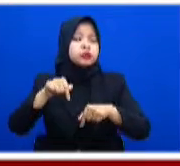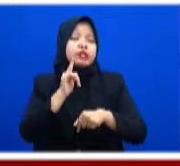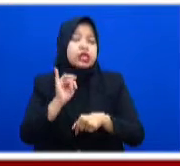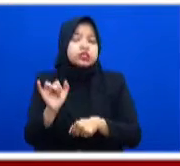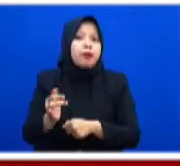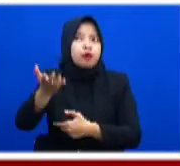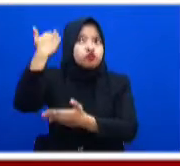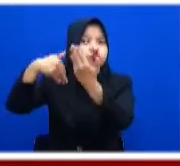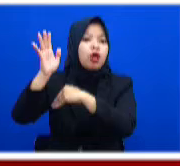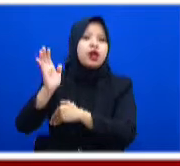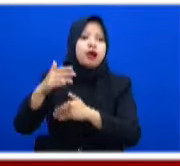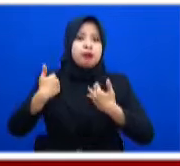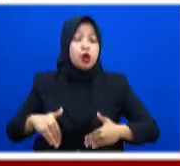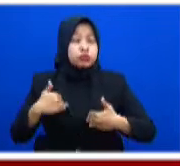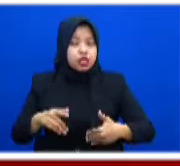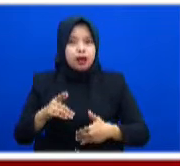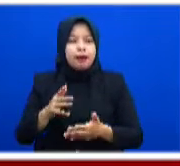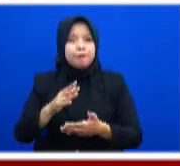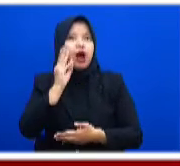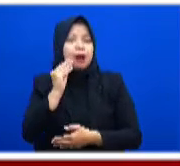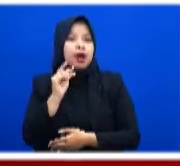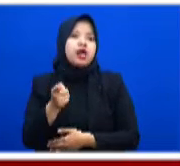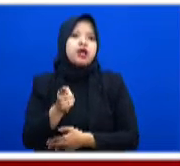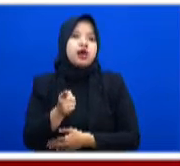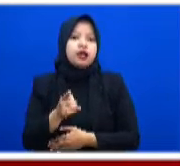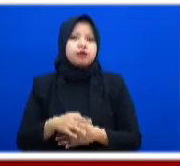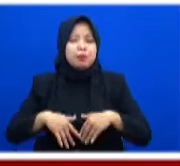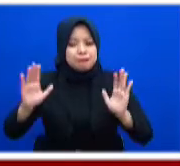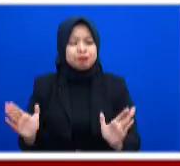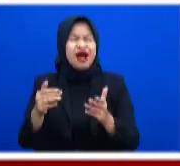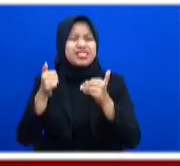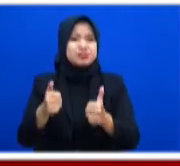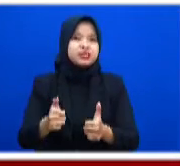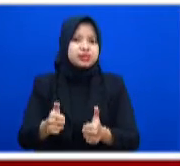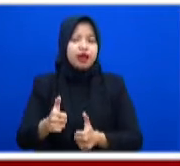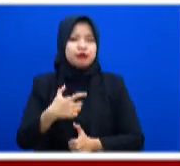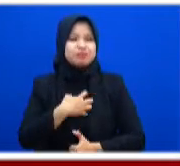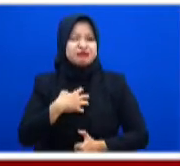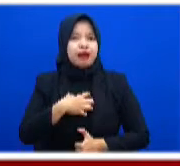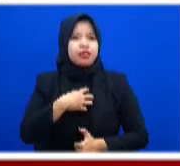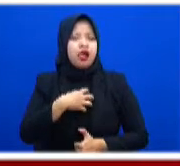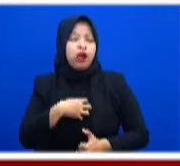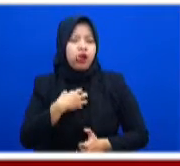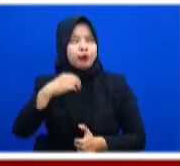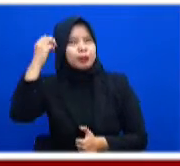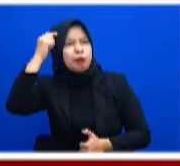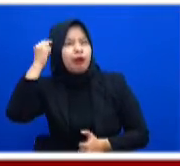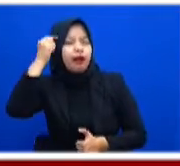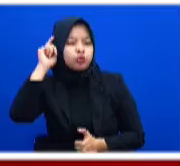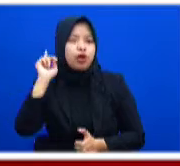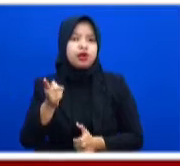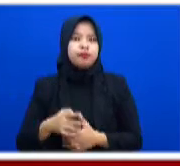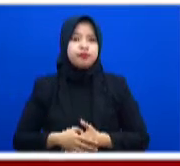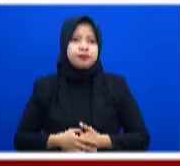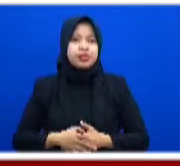spesies manusia pernah menghadapinya. Jadi kita pasti bisa survive. Itu yang perlu kita tanamkan di mindset kita. Sedangkan kalau usaha apa